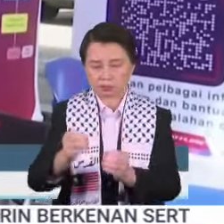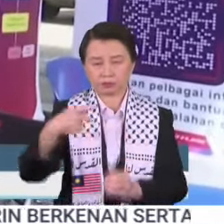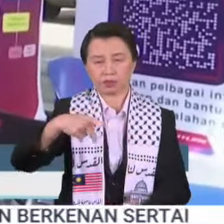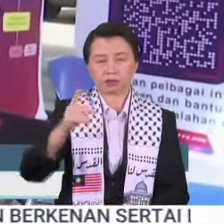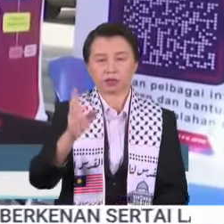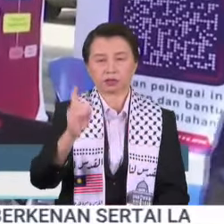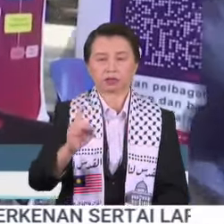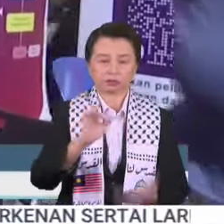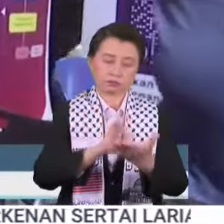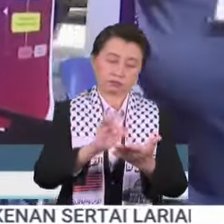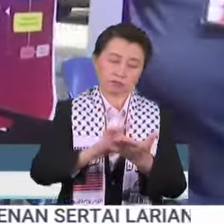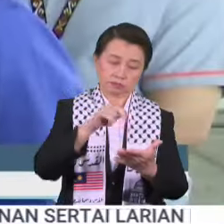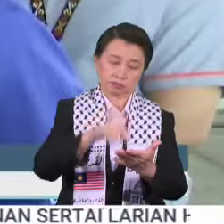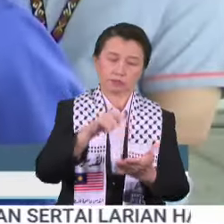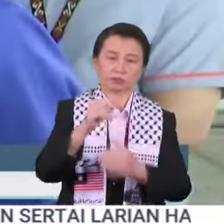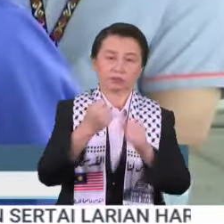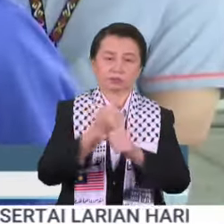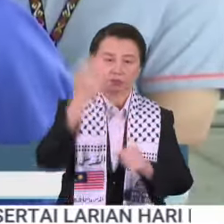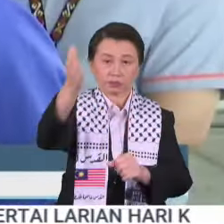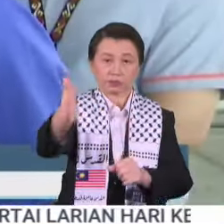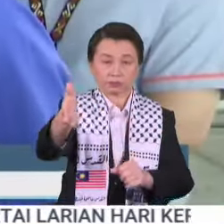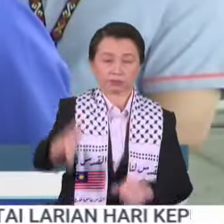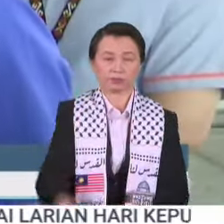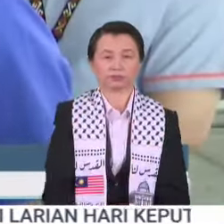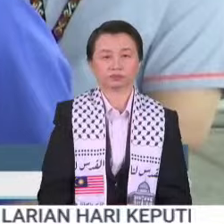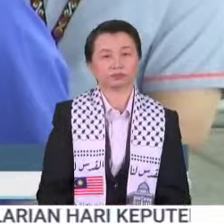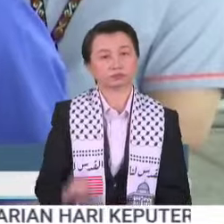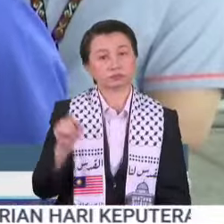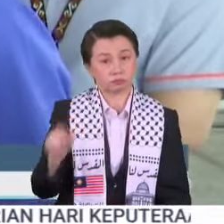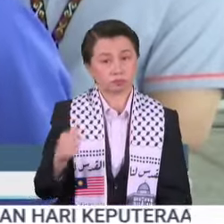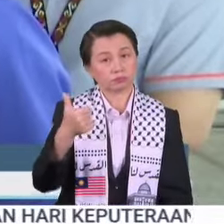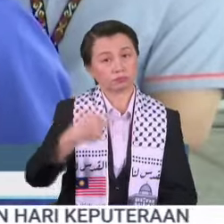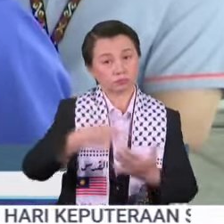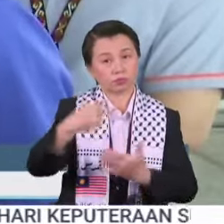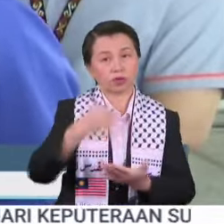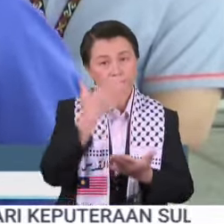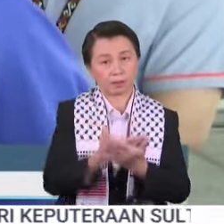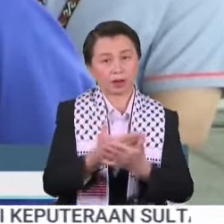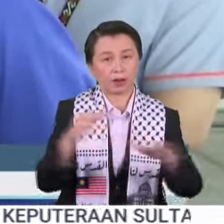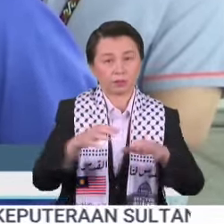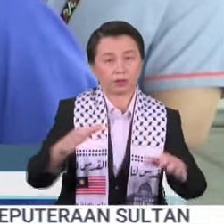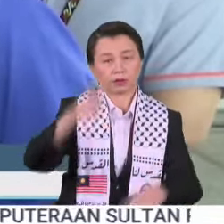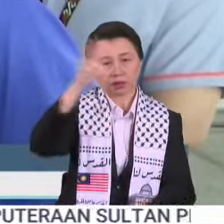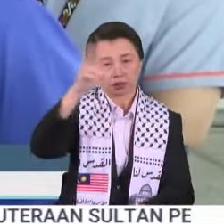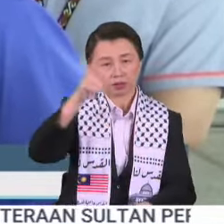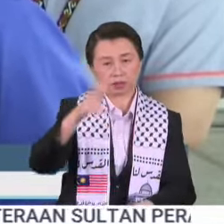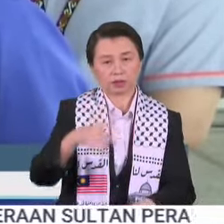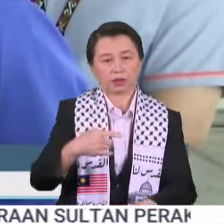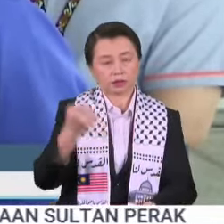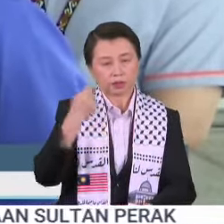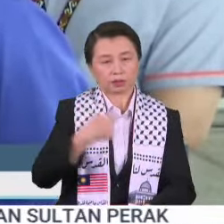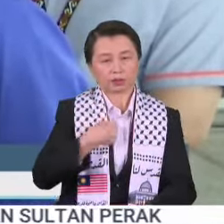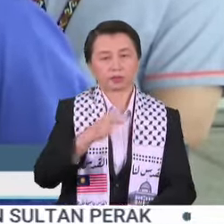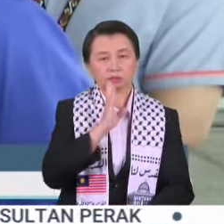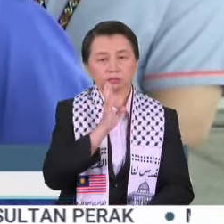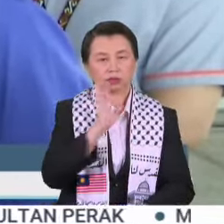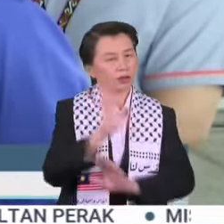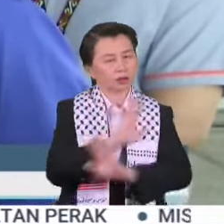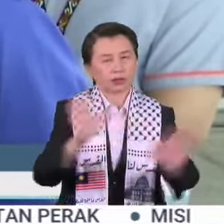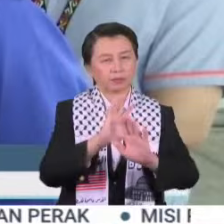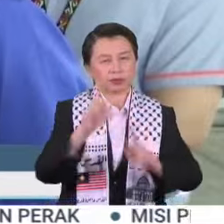PKD Mobile tahun depan. Ini satu perkara yang baiklah yang perlu dilaksanakan oleh kerajaan. Dan Mas Godavani sebut juga tadi, kita tak nak